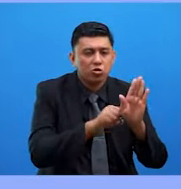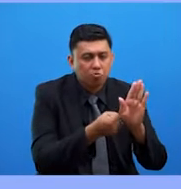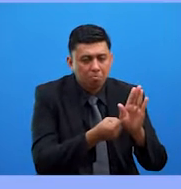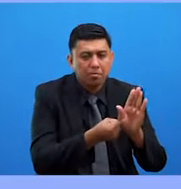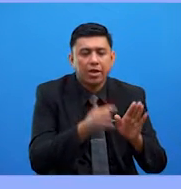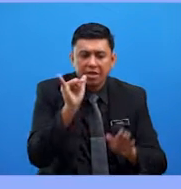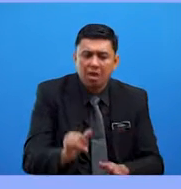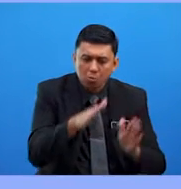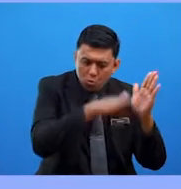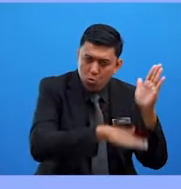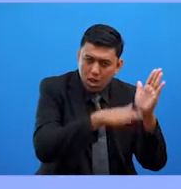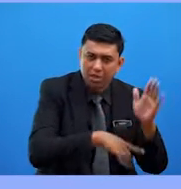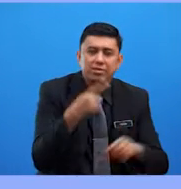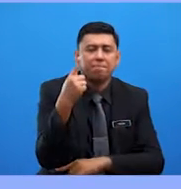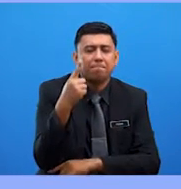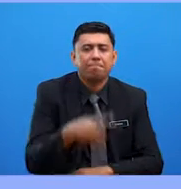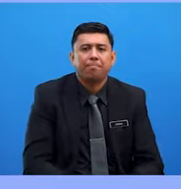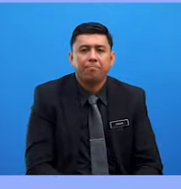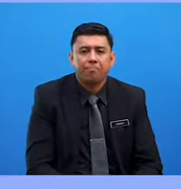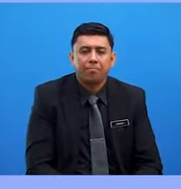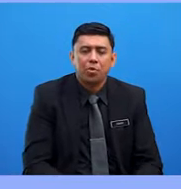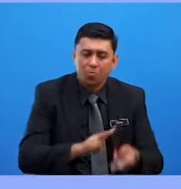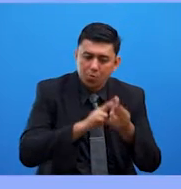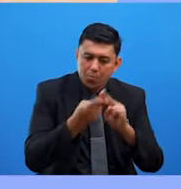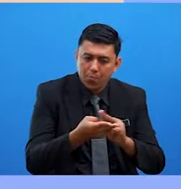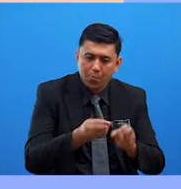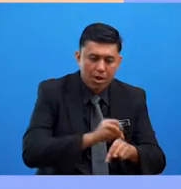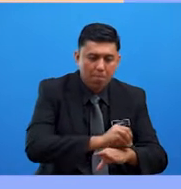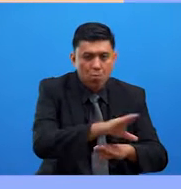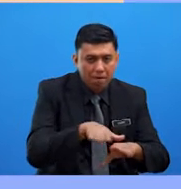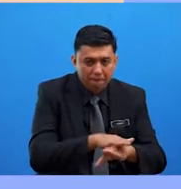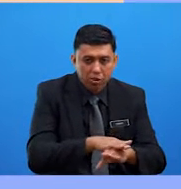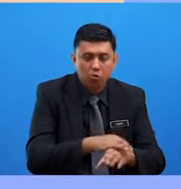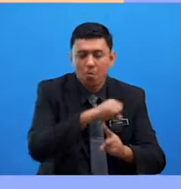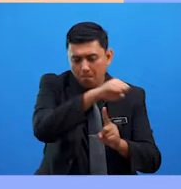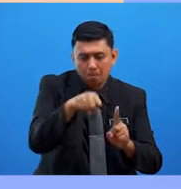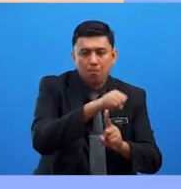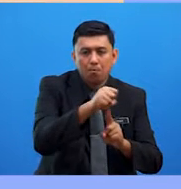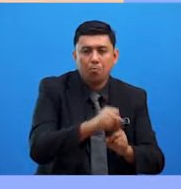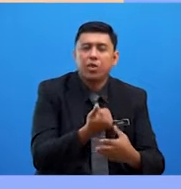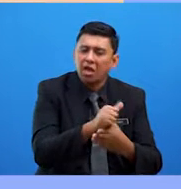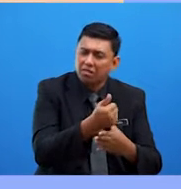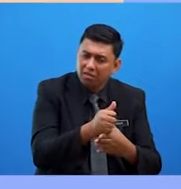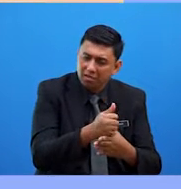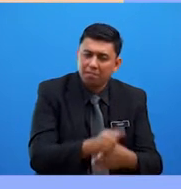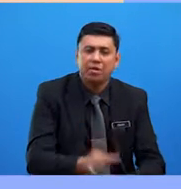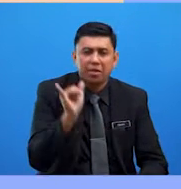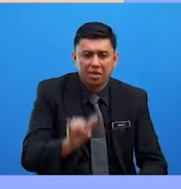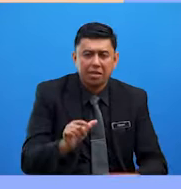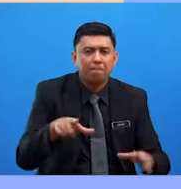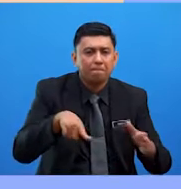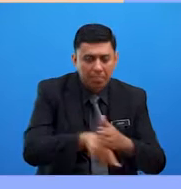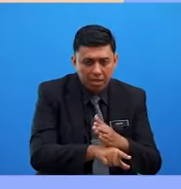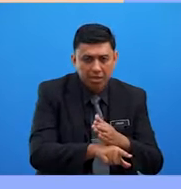semakin berkurang. Kesebelas, perubahan faktor persekitaran, antara perubahan